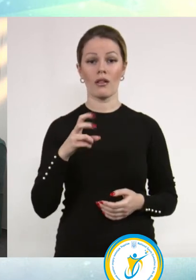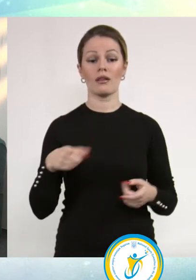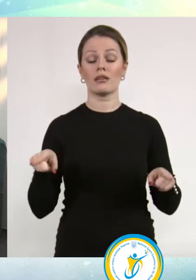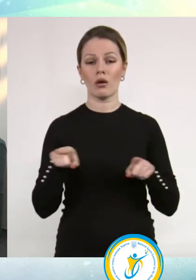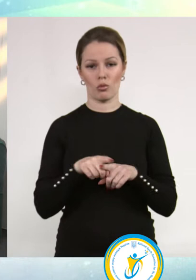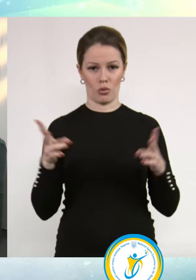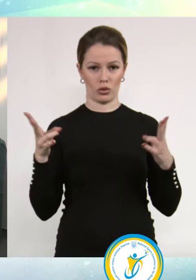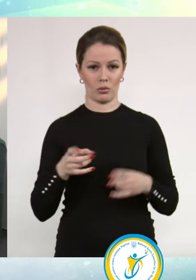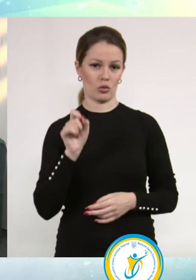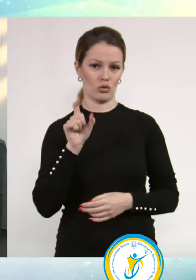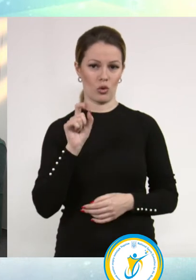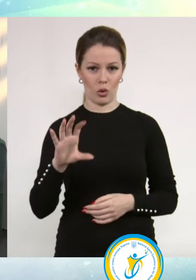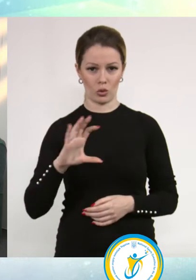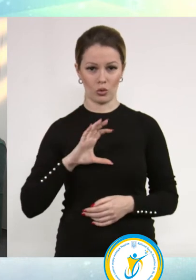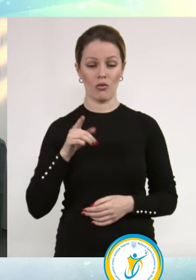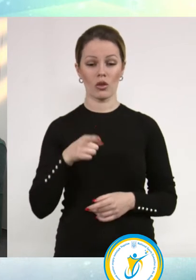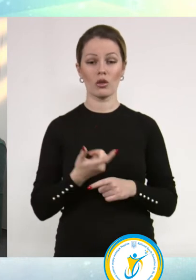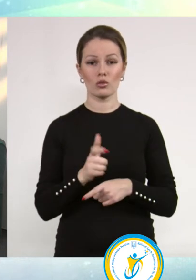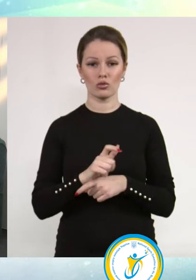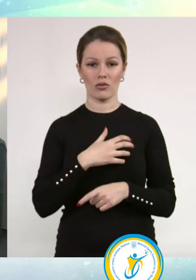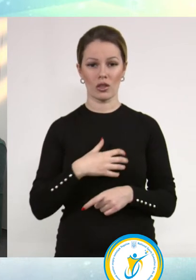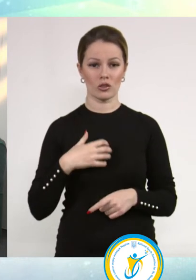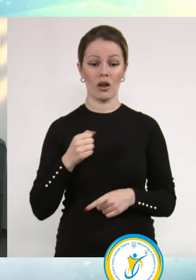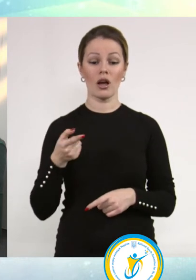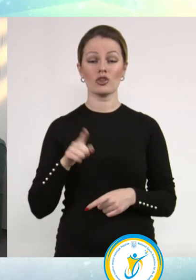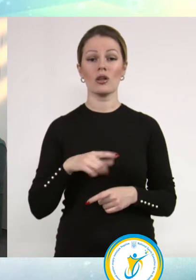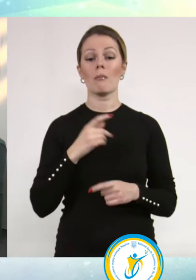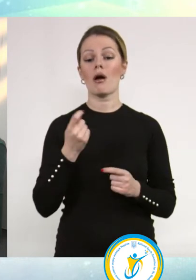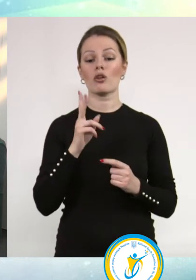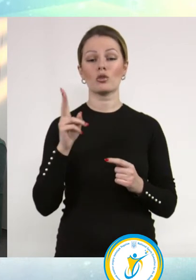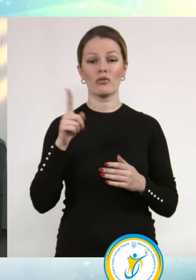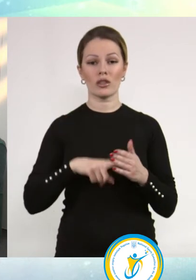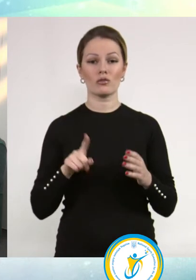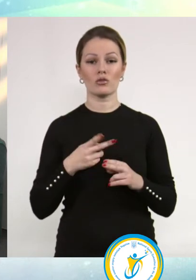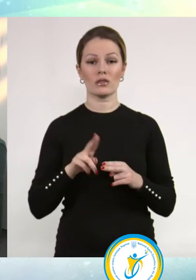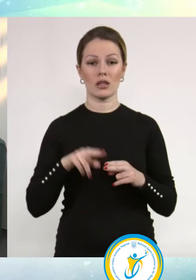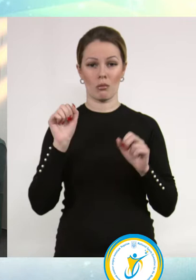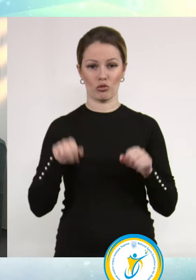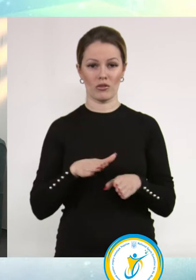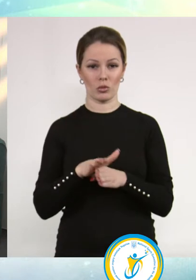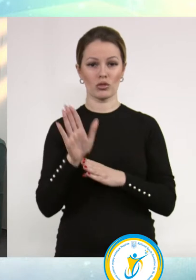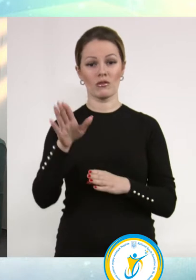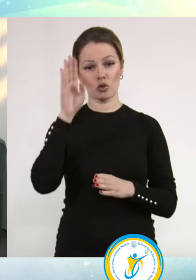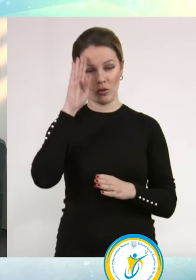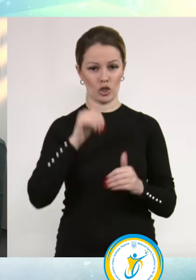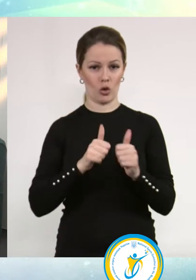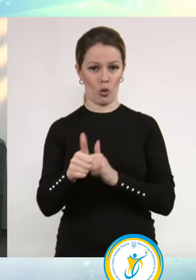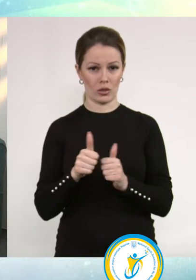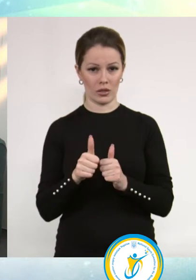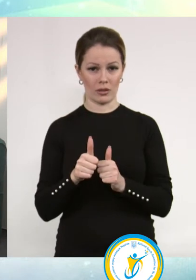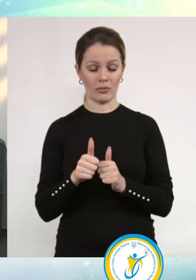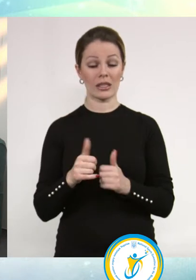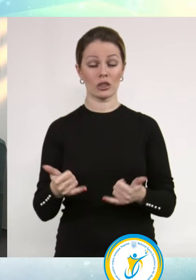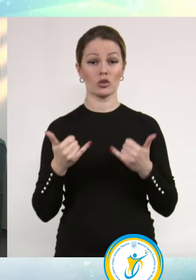нагороду, але таку потрібну – золоту. Вона дуже важлива, адже мало хто вірив, що це може відбутися у чоловічій